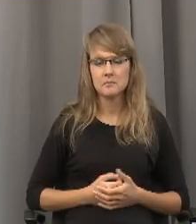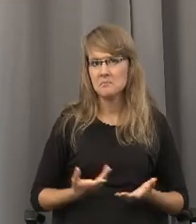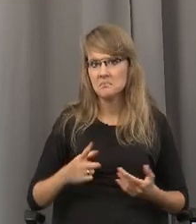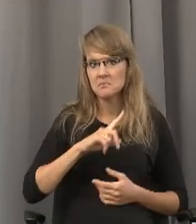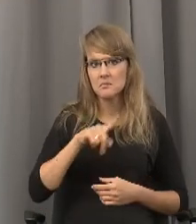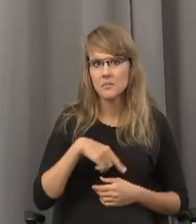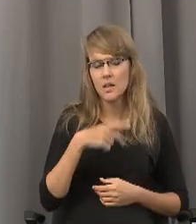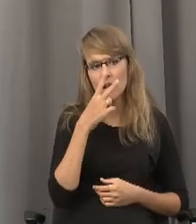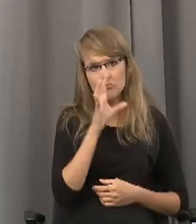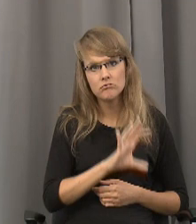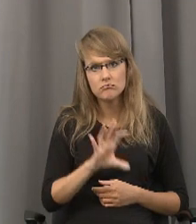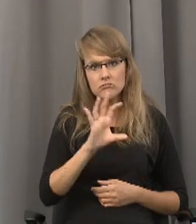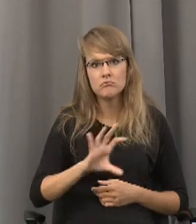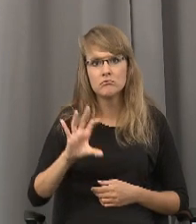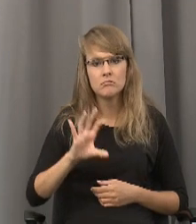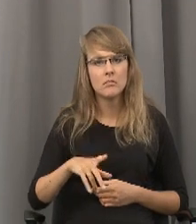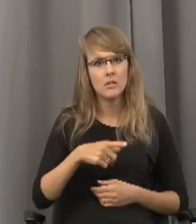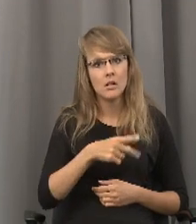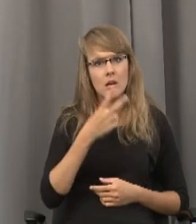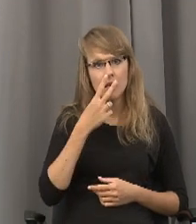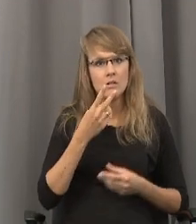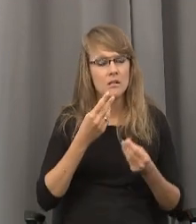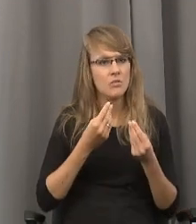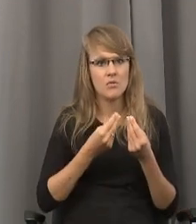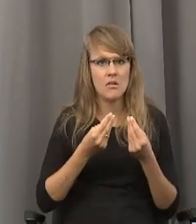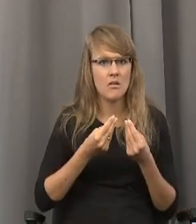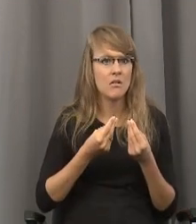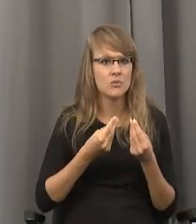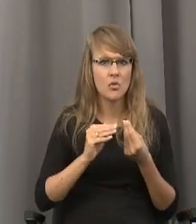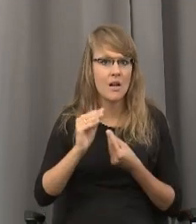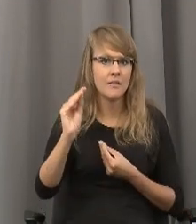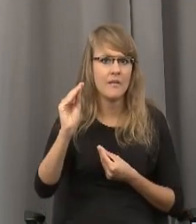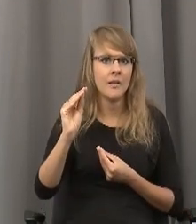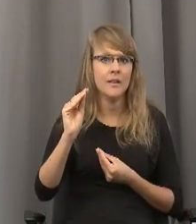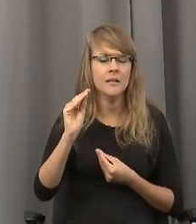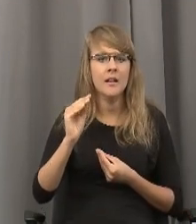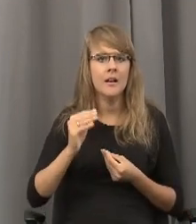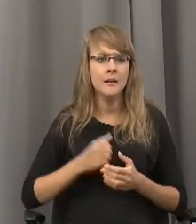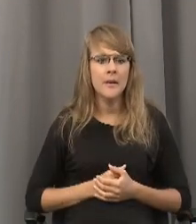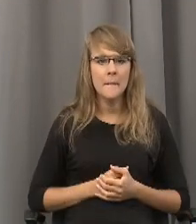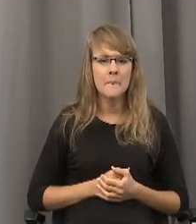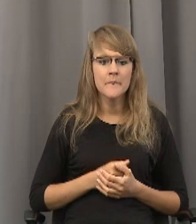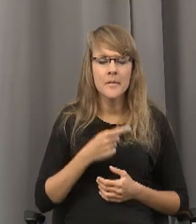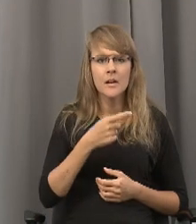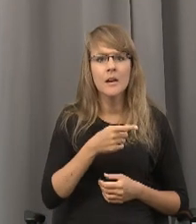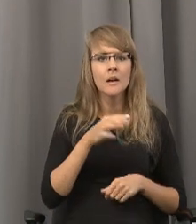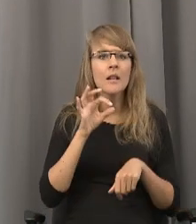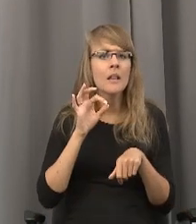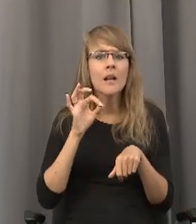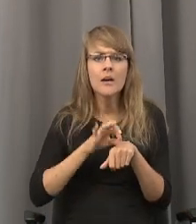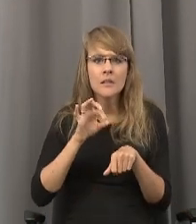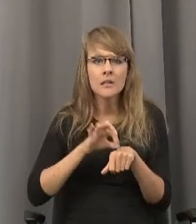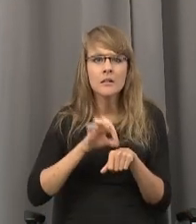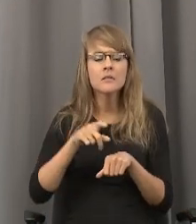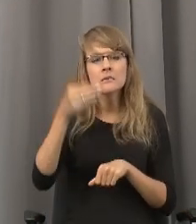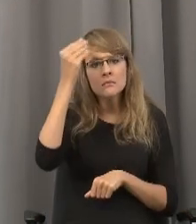obserwuje się coraz bardziej powierzchowne uczenie się medycyny. Innymi słowy, lekarze przygotowują się do